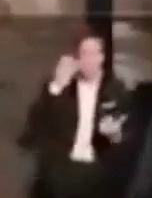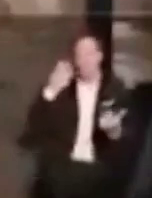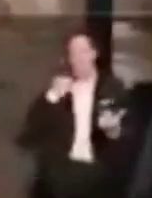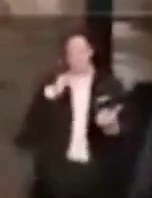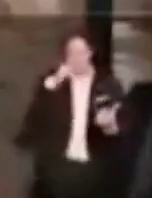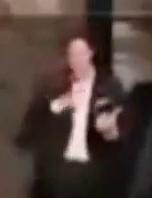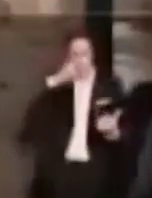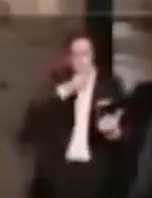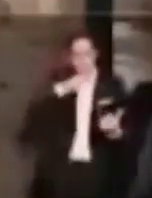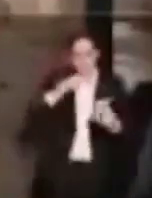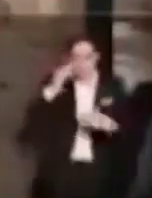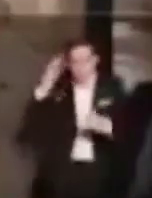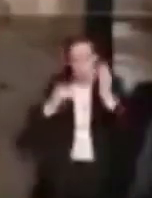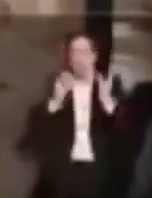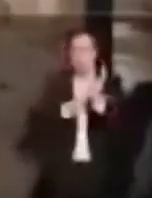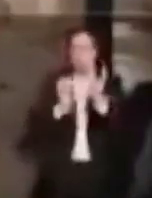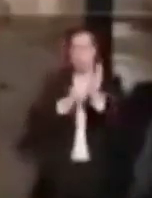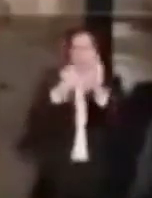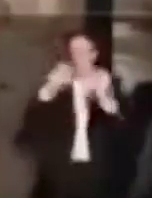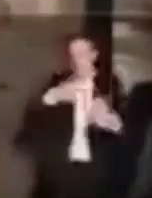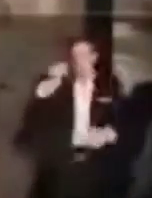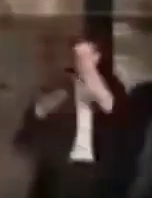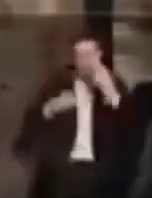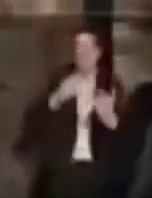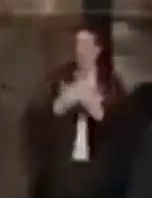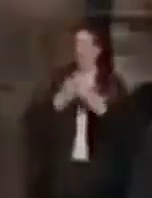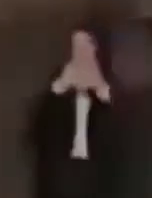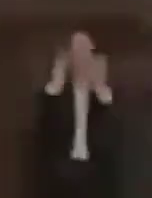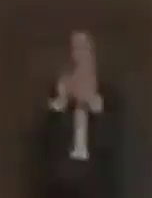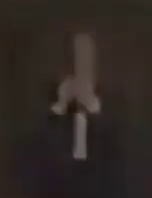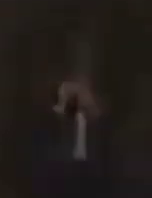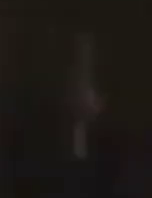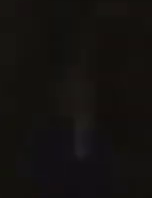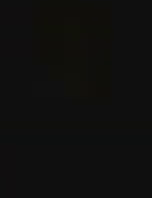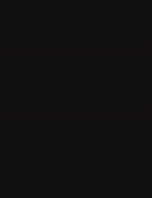بخواهید که عذرخواهی کنم.